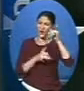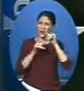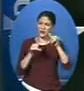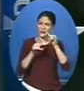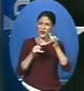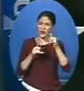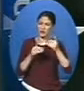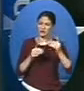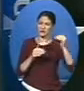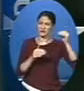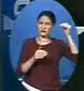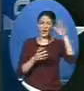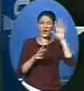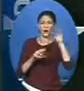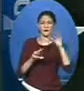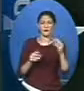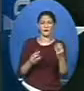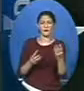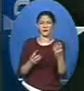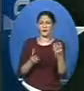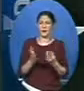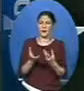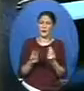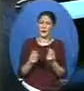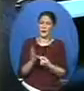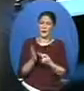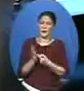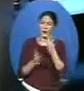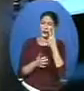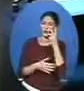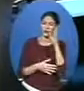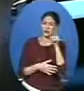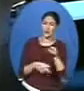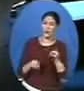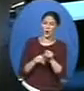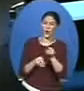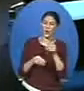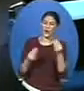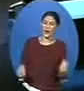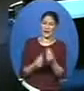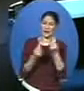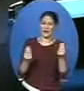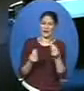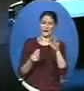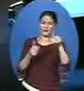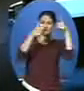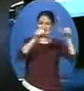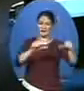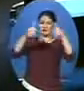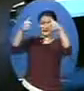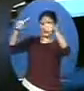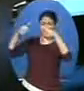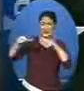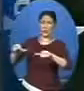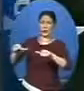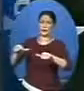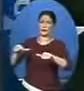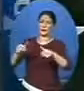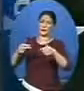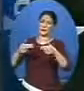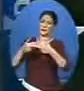כאיזשהו כלי, שלפעמים בכוונה שמים אפילו קרוזים, שהם לאו דווקא על מסגדים, אלא בכל מיני